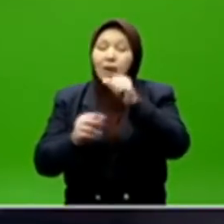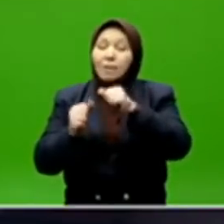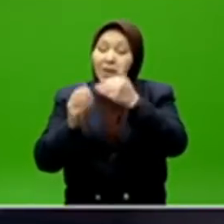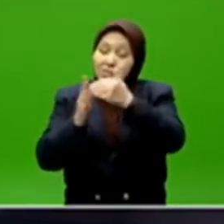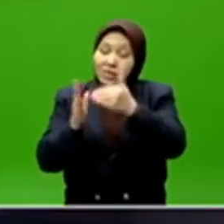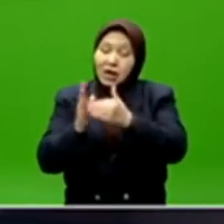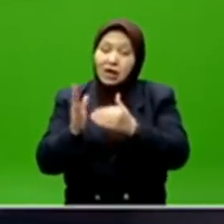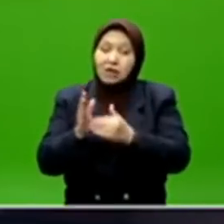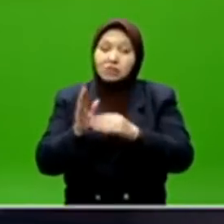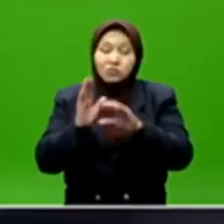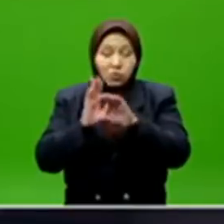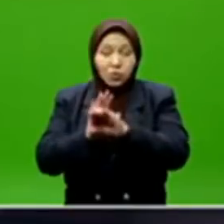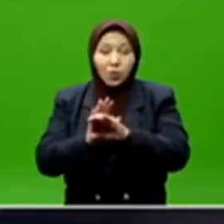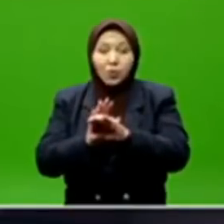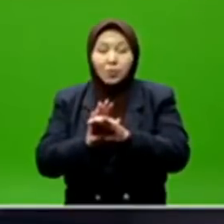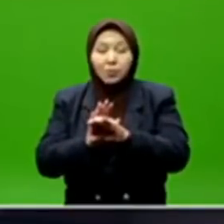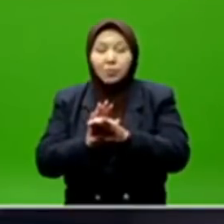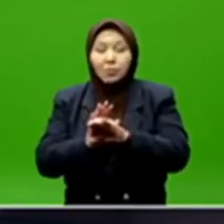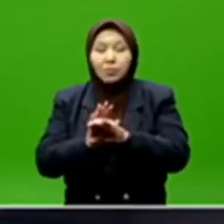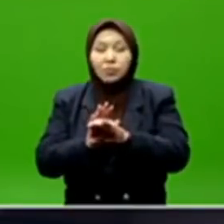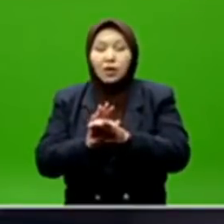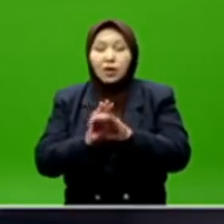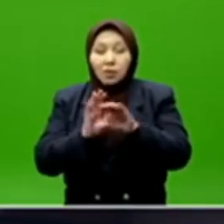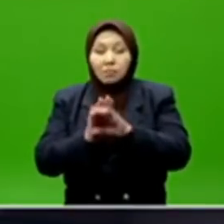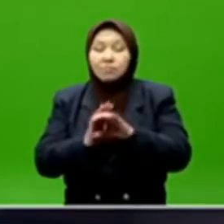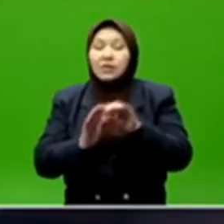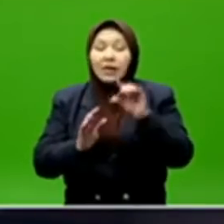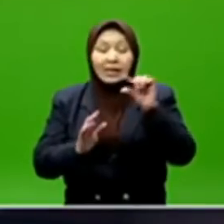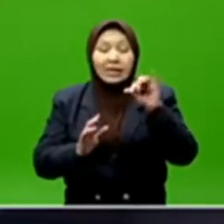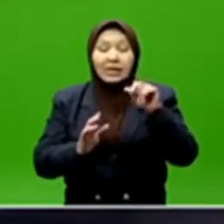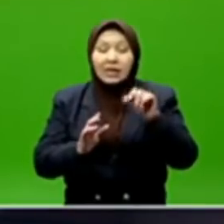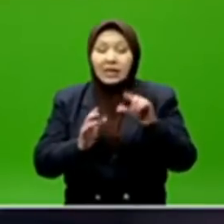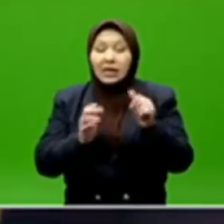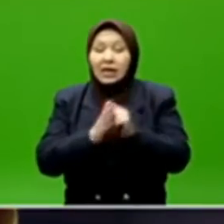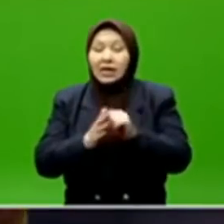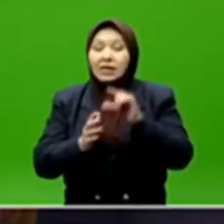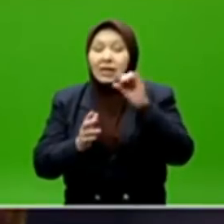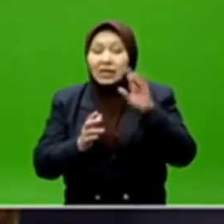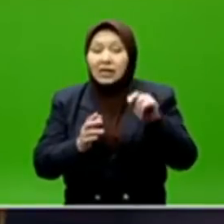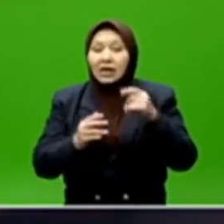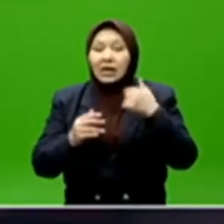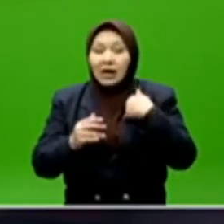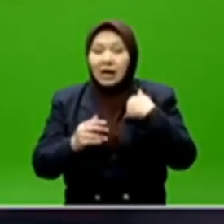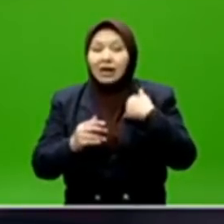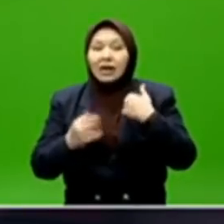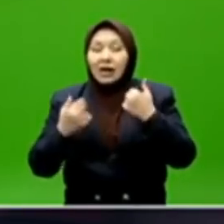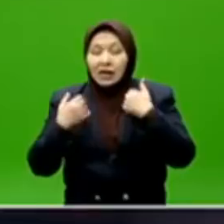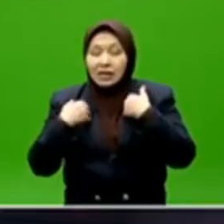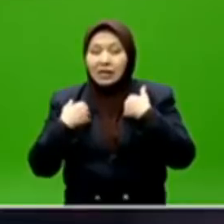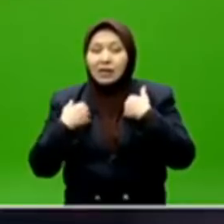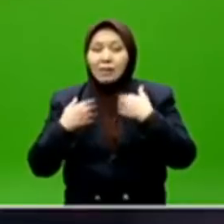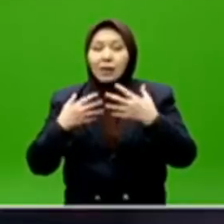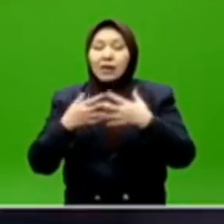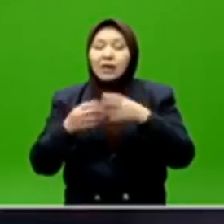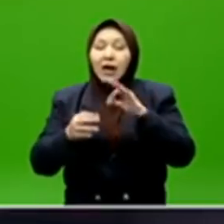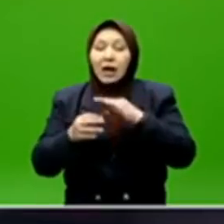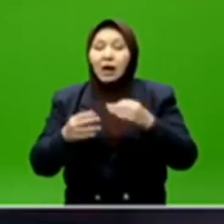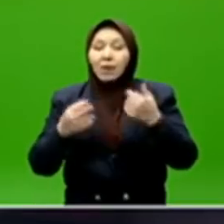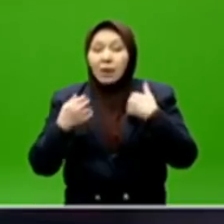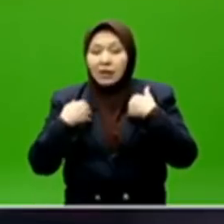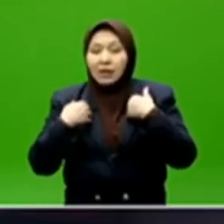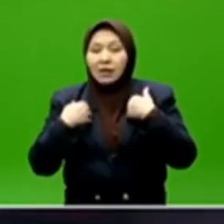senaraikan, betul lah la tusuha ustaz ni kan. Pasal apa? Contohnya gigi dengan gigi ada pagar ustaz ni kan. Kesannya kalau baca apa ustaz? Oh